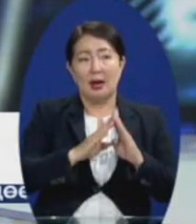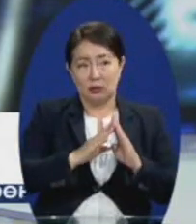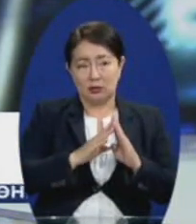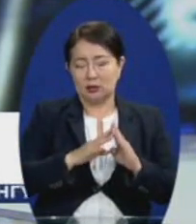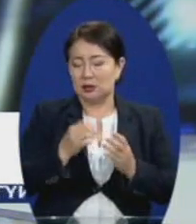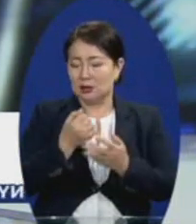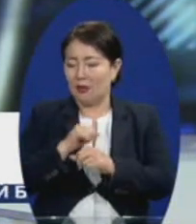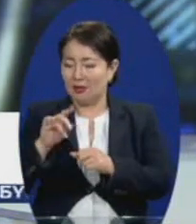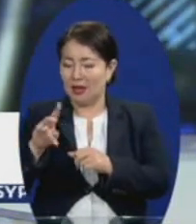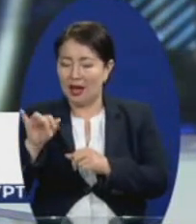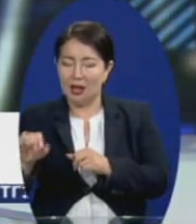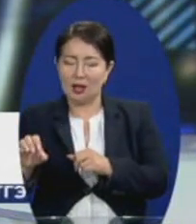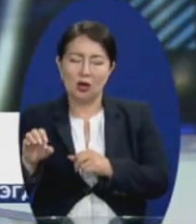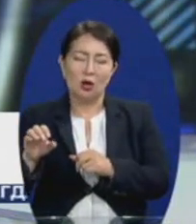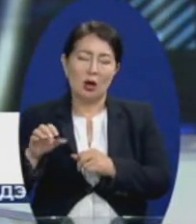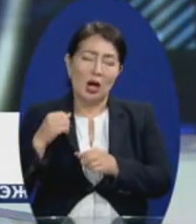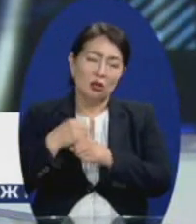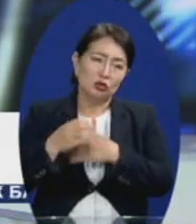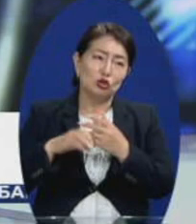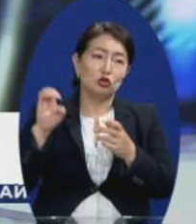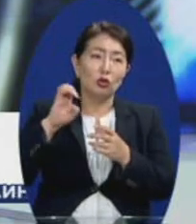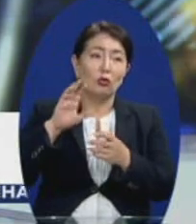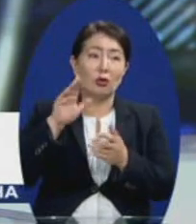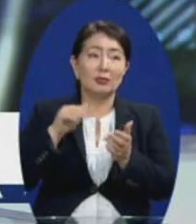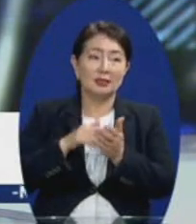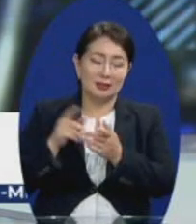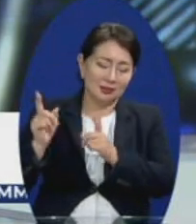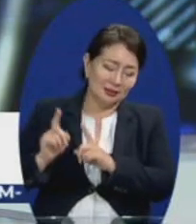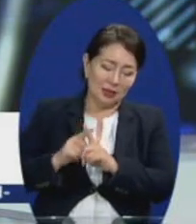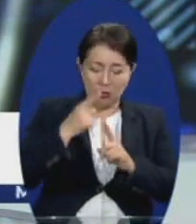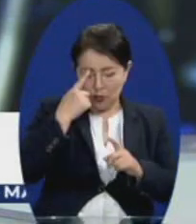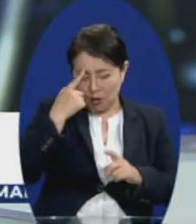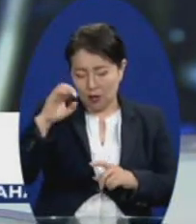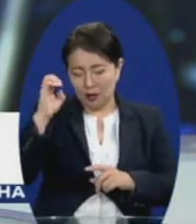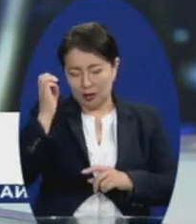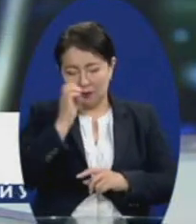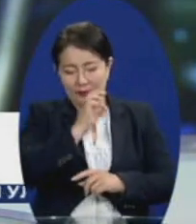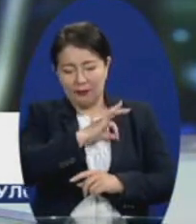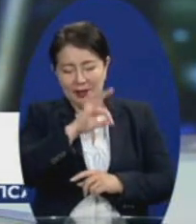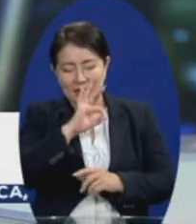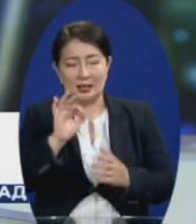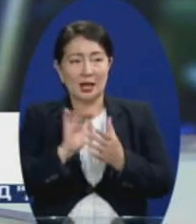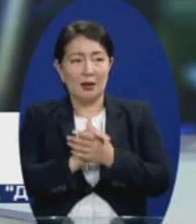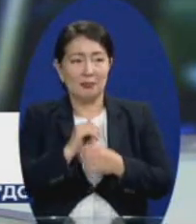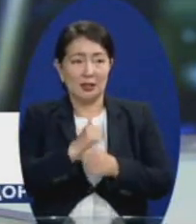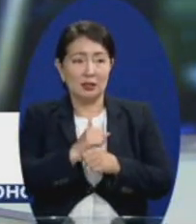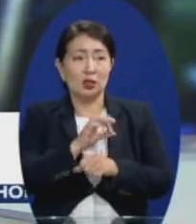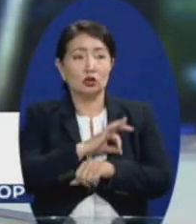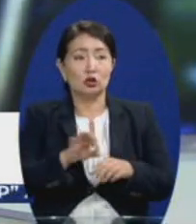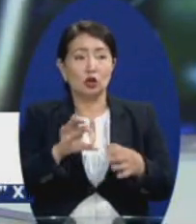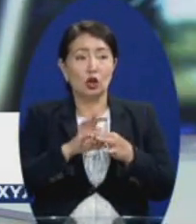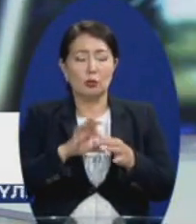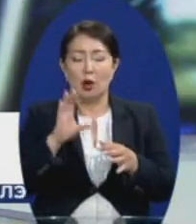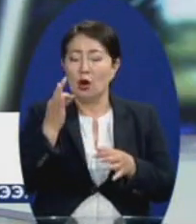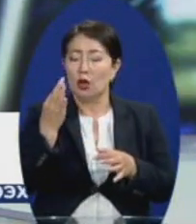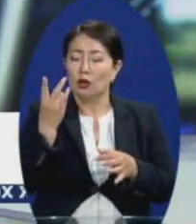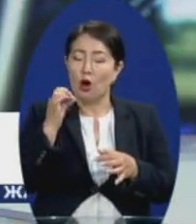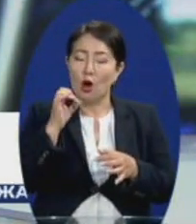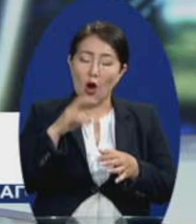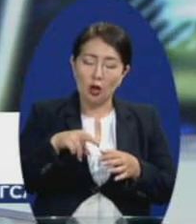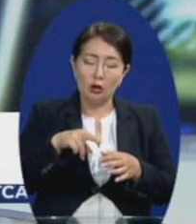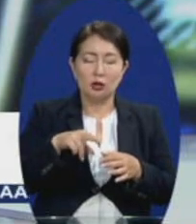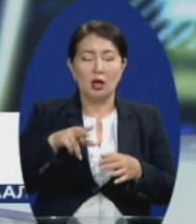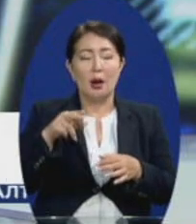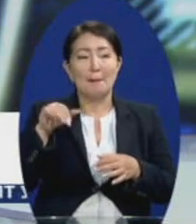хажуугаар Европ стандартыг нөтгшүүлэхийн тулд Монгол Франц улсын хамтын ажиллагааны төслийн хүрээнд онлуулан практик сургалтуудыг хийж өнөөдөр